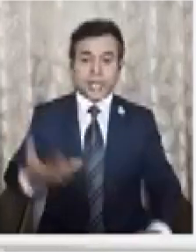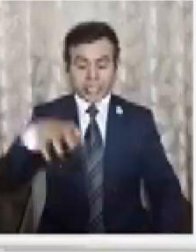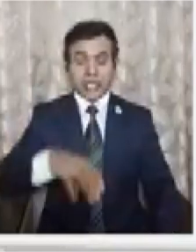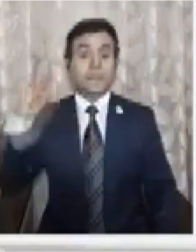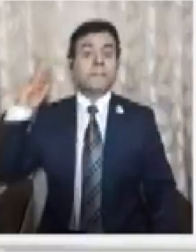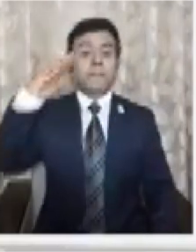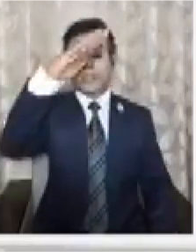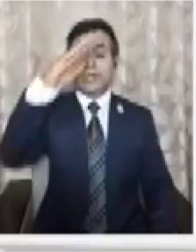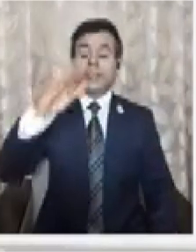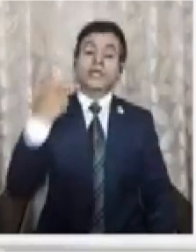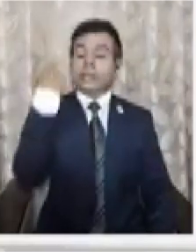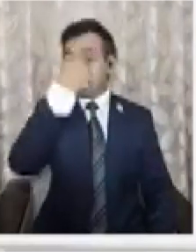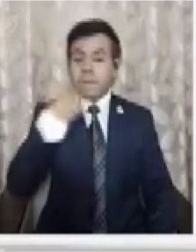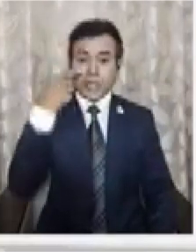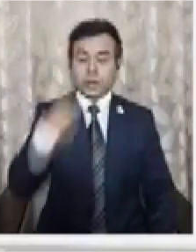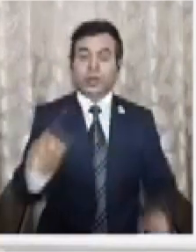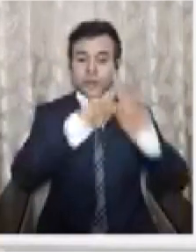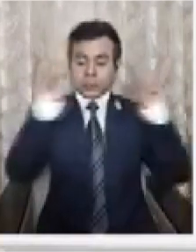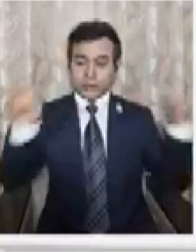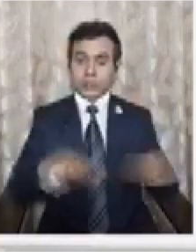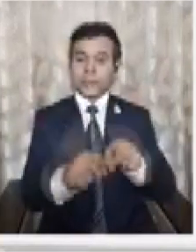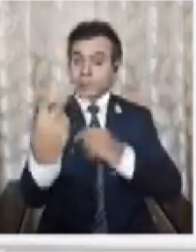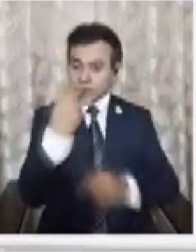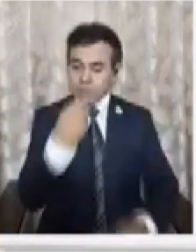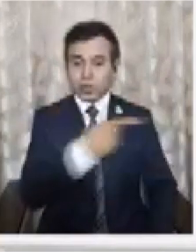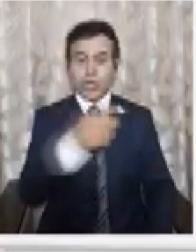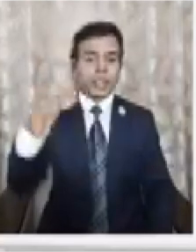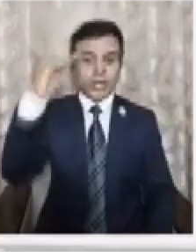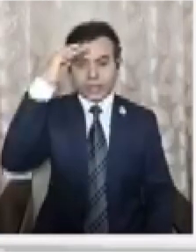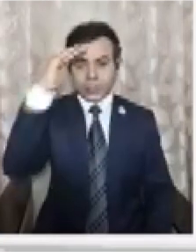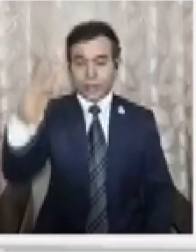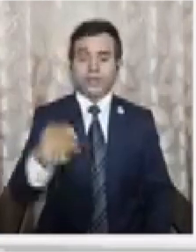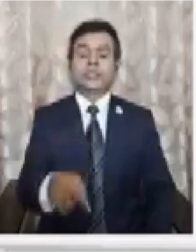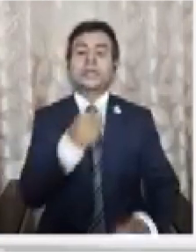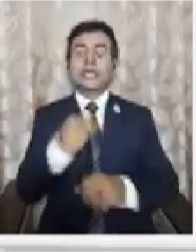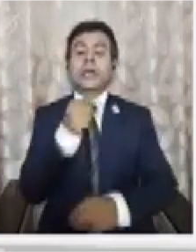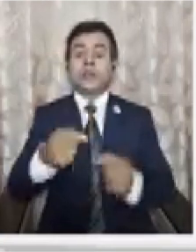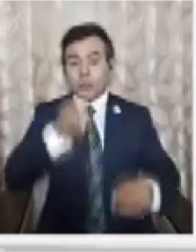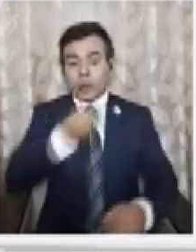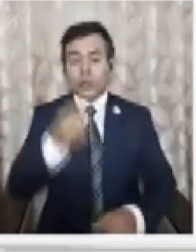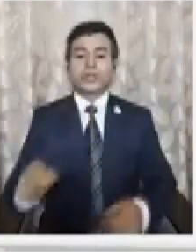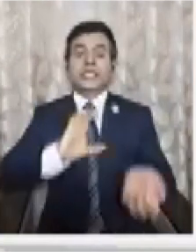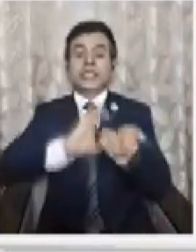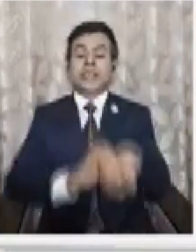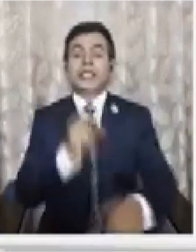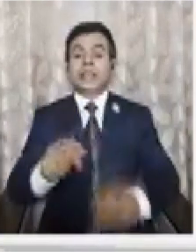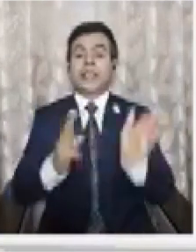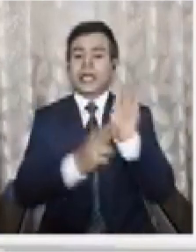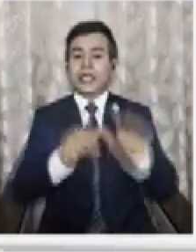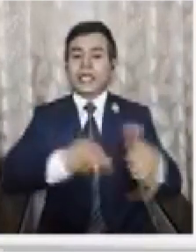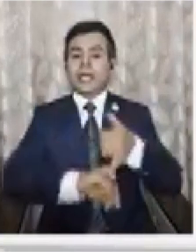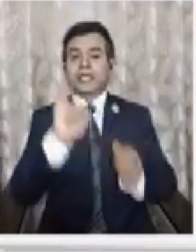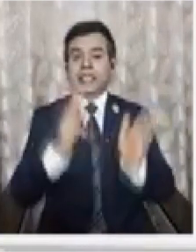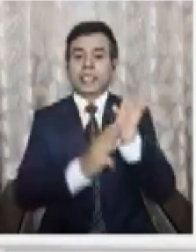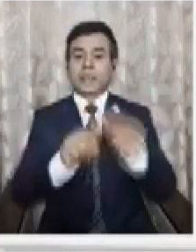প্রিয় সাংবাদিক ভাই ও বোনেরা, সম্মানিত দর্শক শ্রোতাবৃন্দ, দেশবাসী এবং বাংলাদেশি প্রবাসী ভাই ও বোনেরা যে যেখানে আছেন, আসসালামু